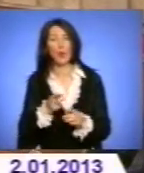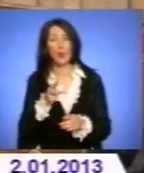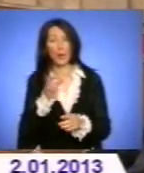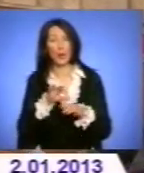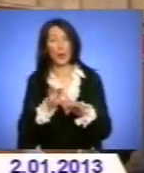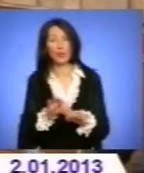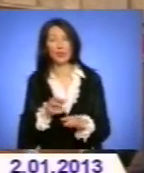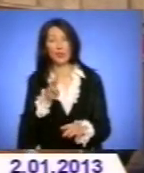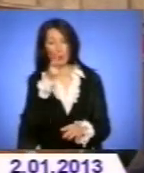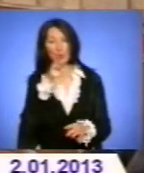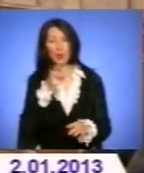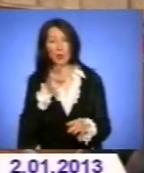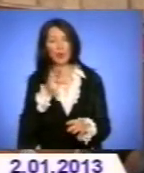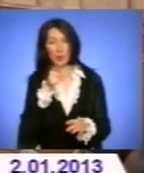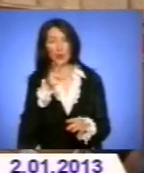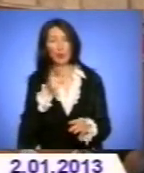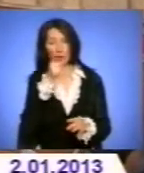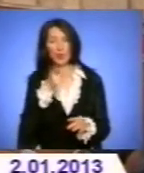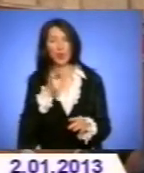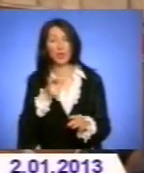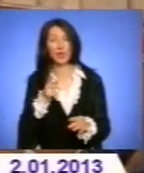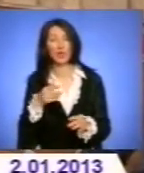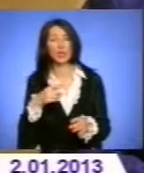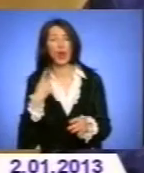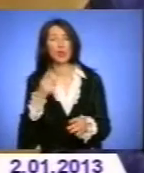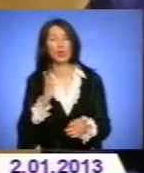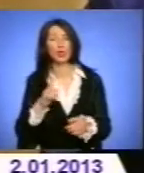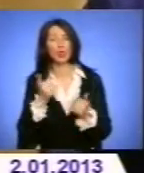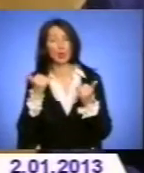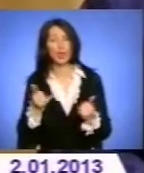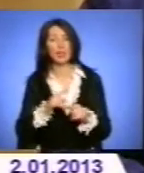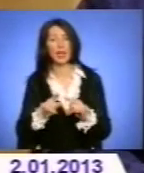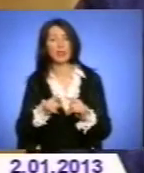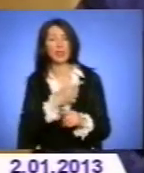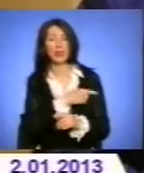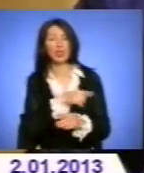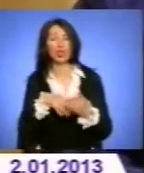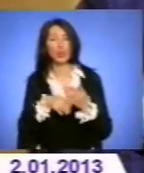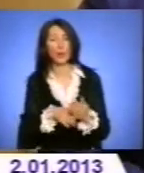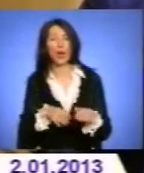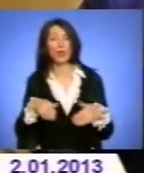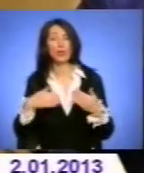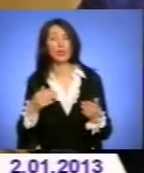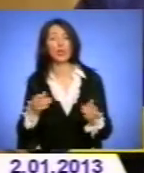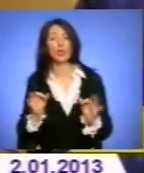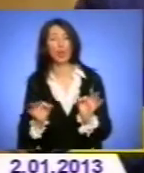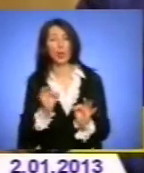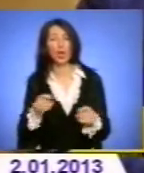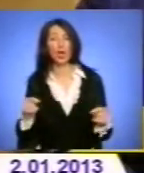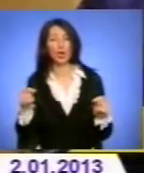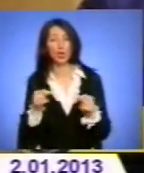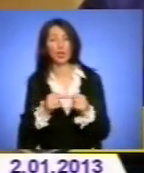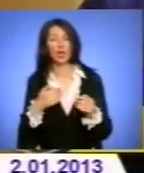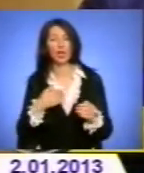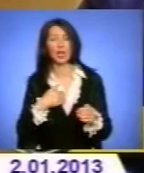у нас в області буде сучасна екстрена медична допомога. Пропозиція абсолютно нормальна і конкретна.